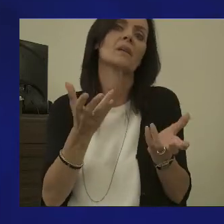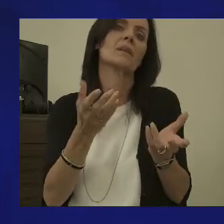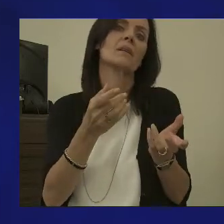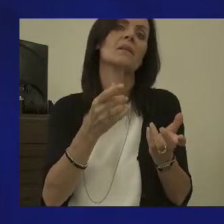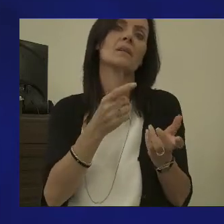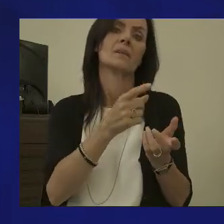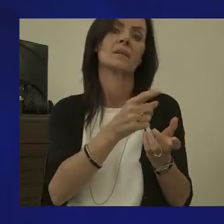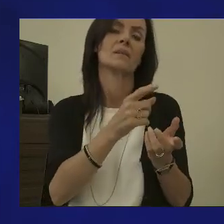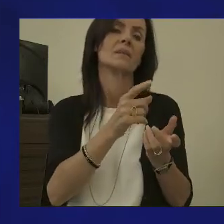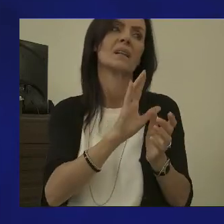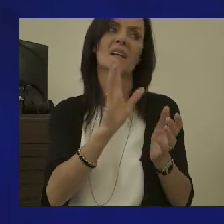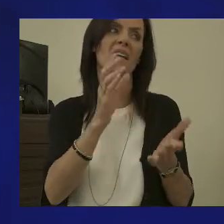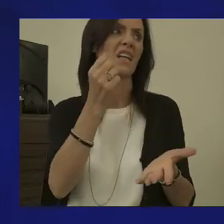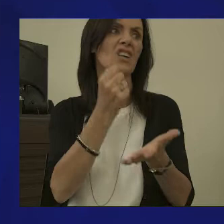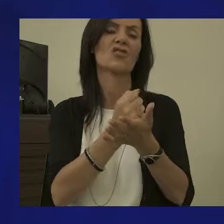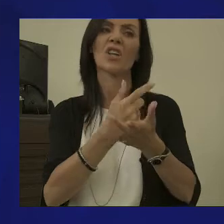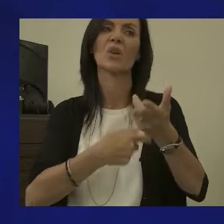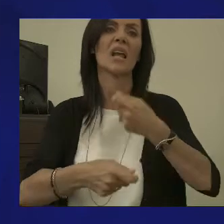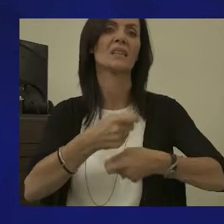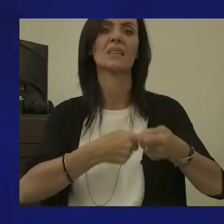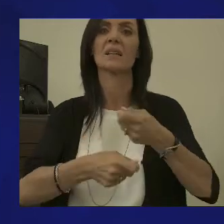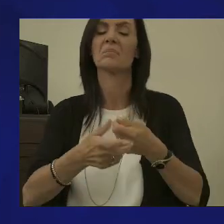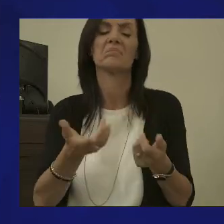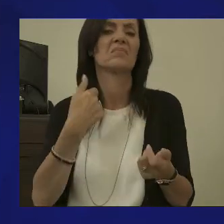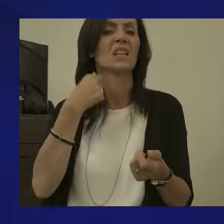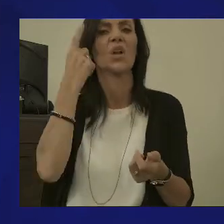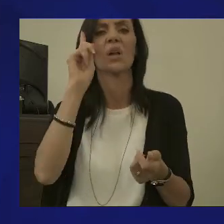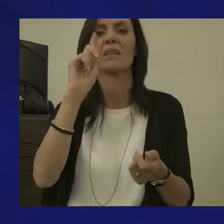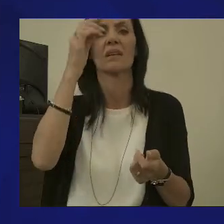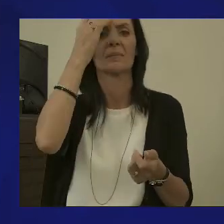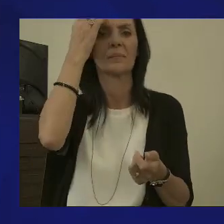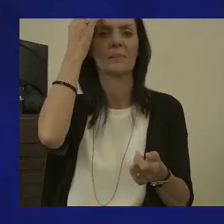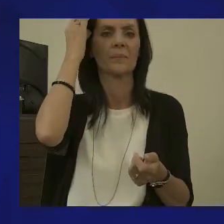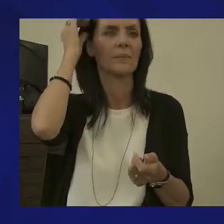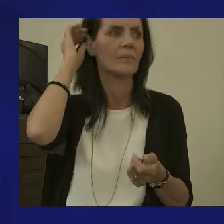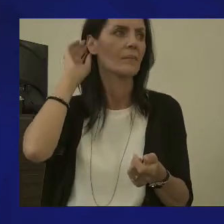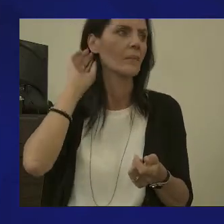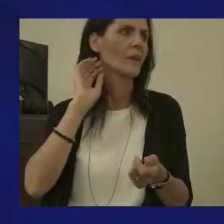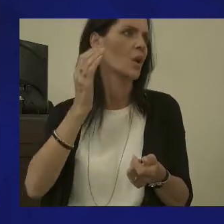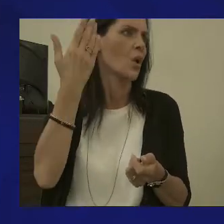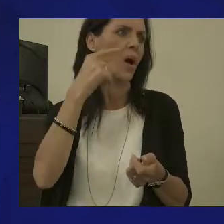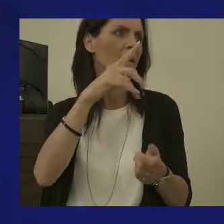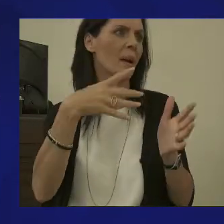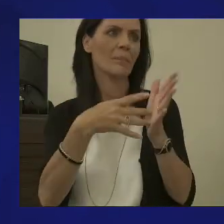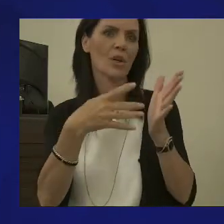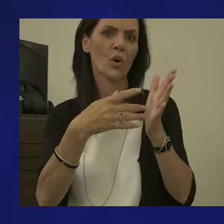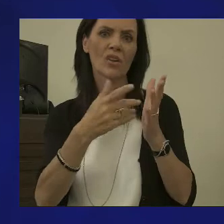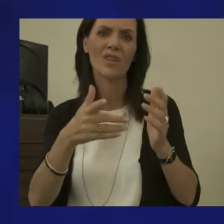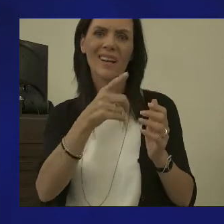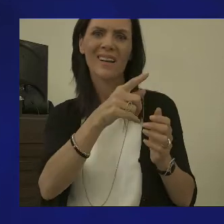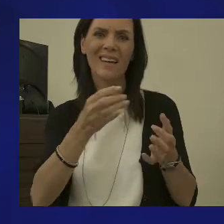לרבות עדי רישיון עסק. אין לי כרגע בפני... אף פעם לא היה עבורו איזושהי ביקורת של איכות הסביבה? אני לא מכיר